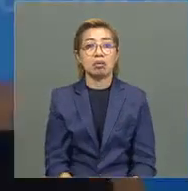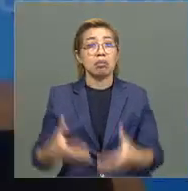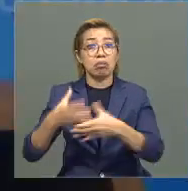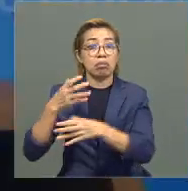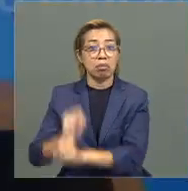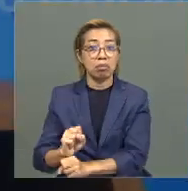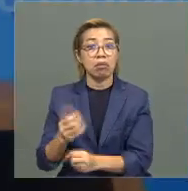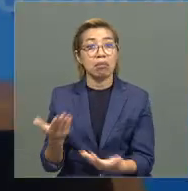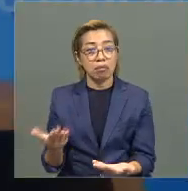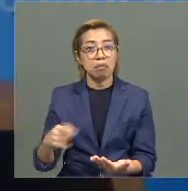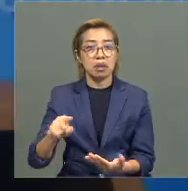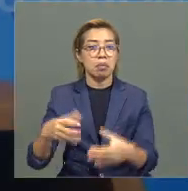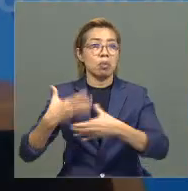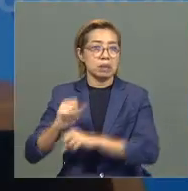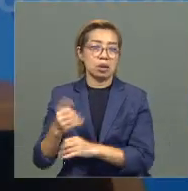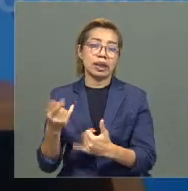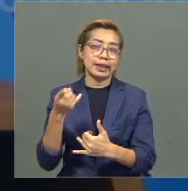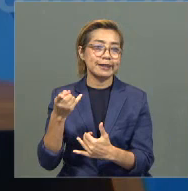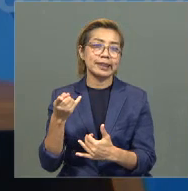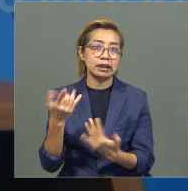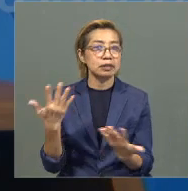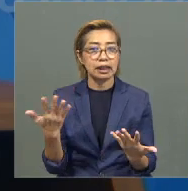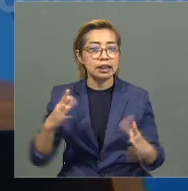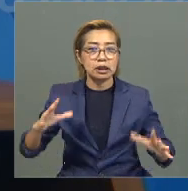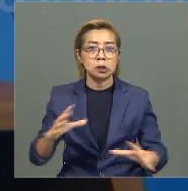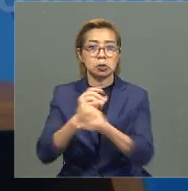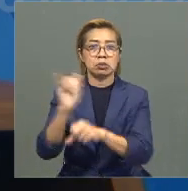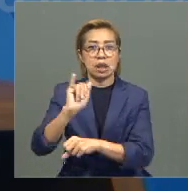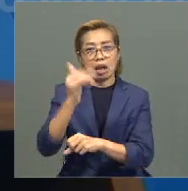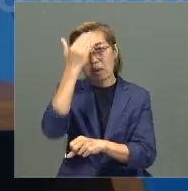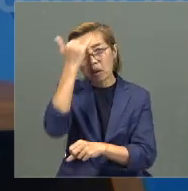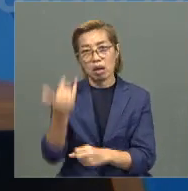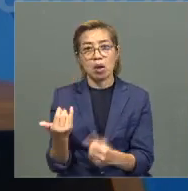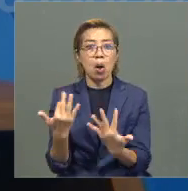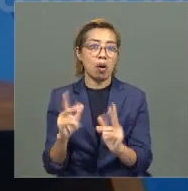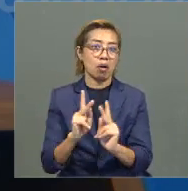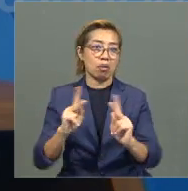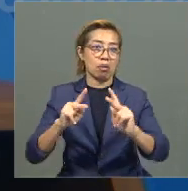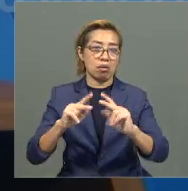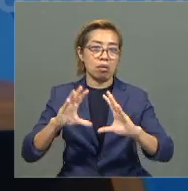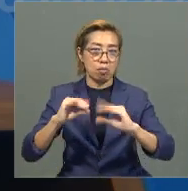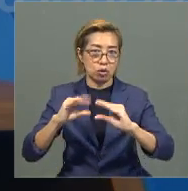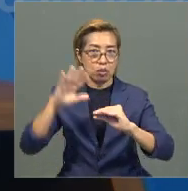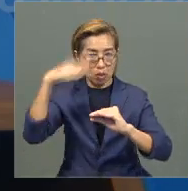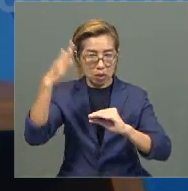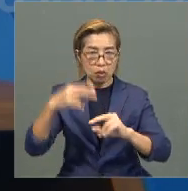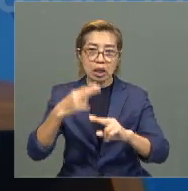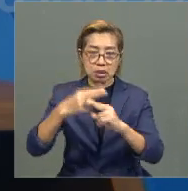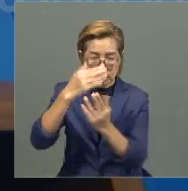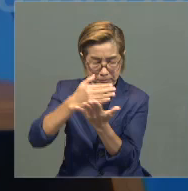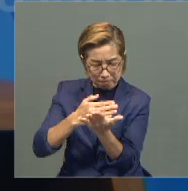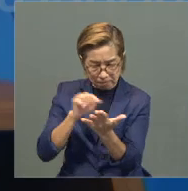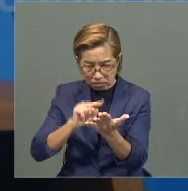ปัตย์กันบ้างครับเป็นเพียงพรรคเดียวที่ตอนนี้บอกว่ายังไร้ข้อสรุปเพราะว่าจะต้องรอการประชุมพรรคเพื่อพิจารณารายชื่อภายหลัง